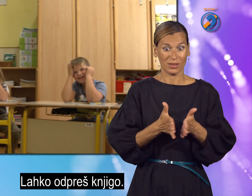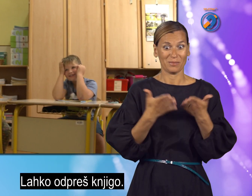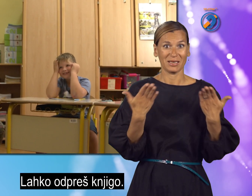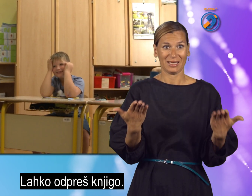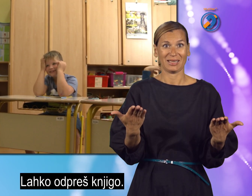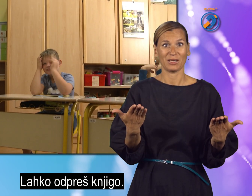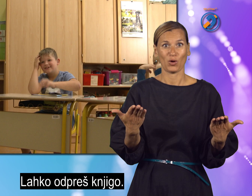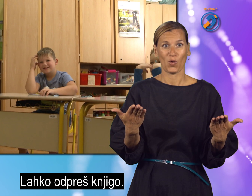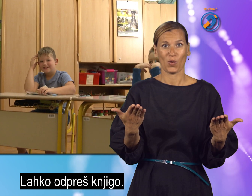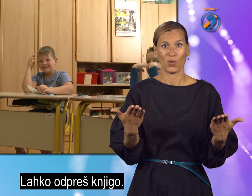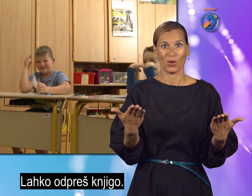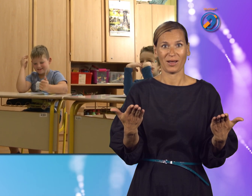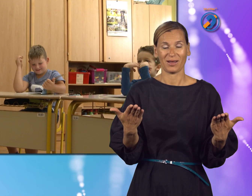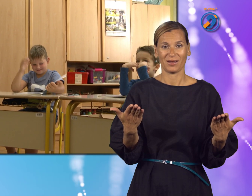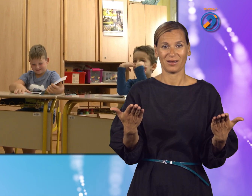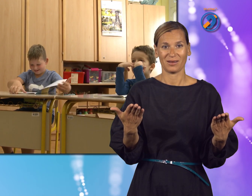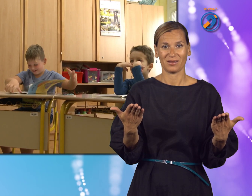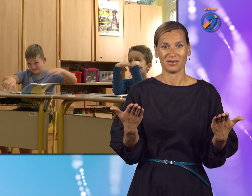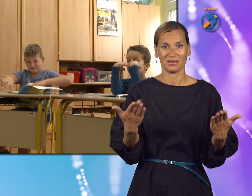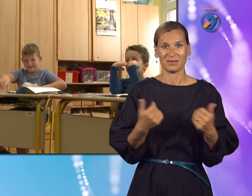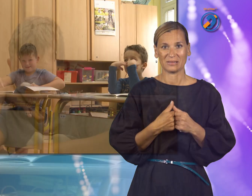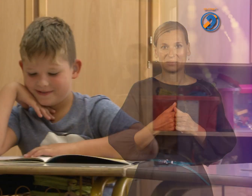Lahko odpreš knjigo.